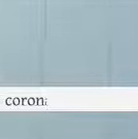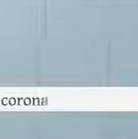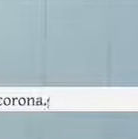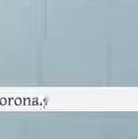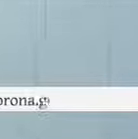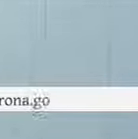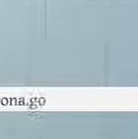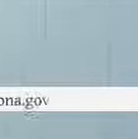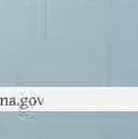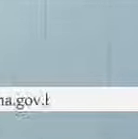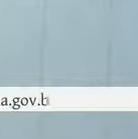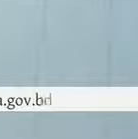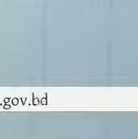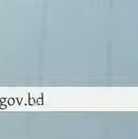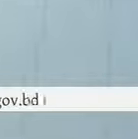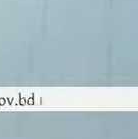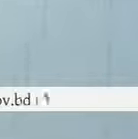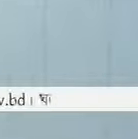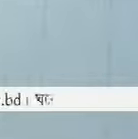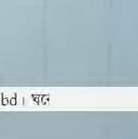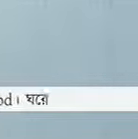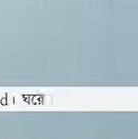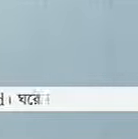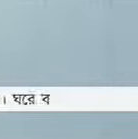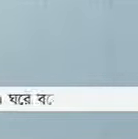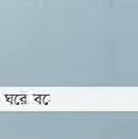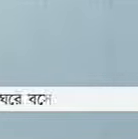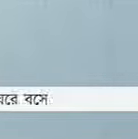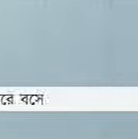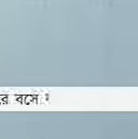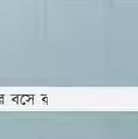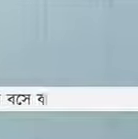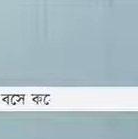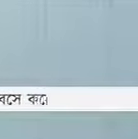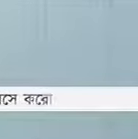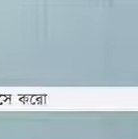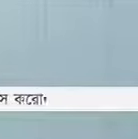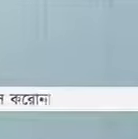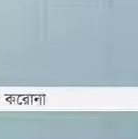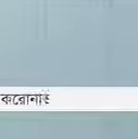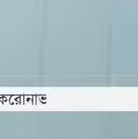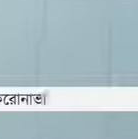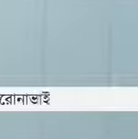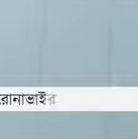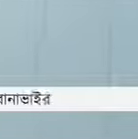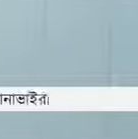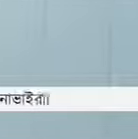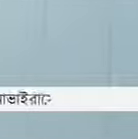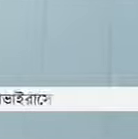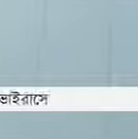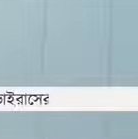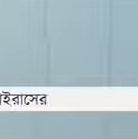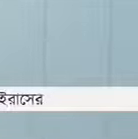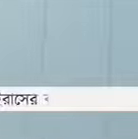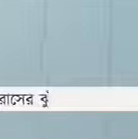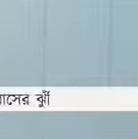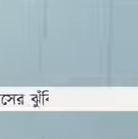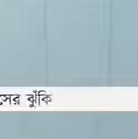পরিবারের সকলকে হাত ধোয়ার জন্য উৎসাহিত করুন। একজন থেকে আরেকজনের মধ্যে কমপক্ষে 3 ফুট শারীরিক দূরত্ব বজায়